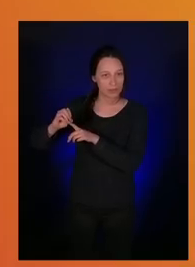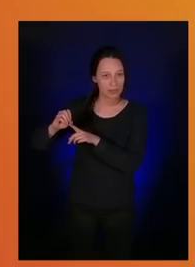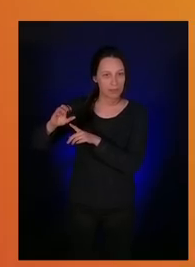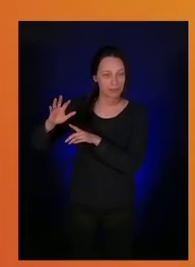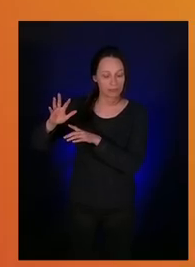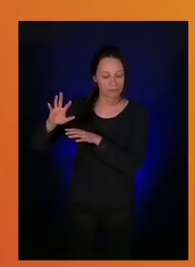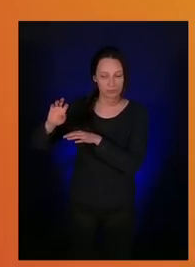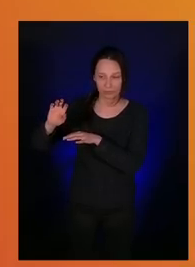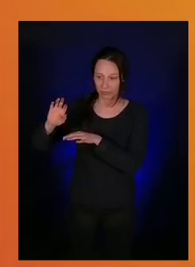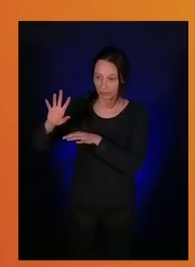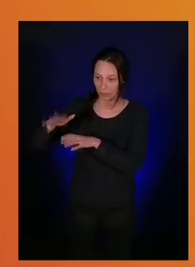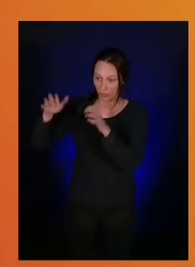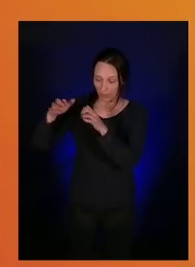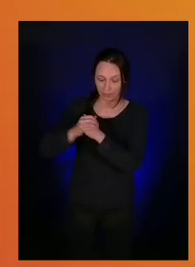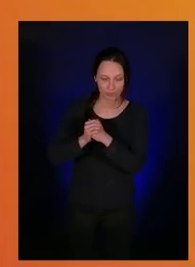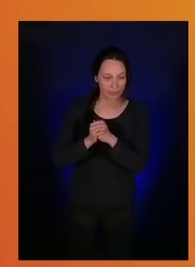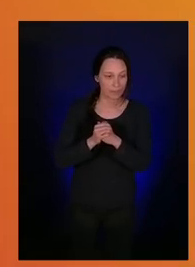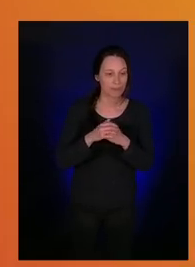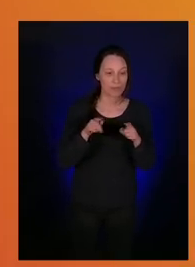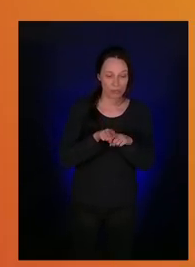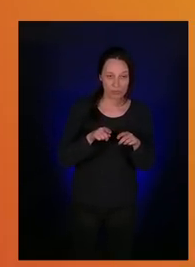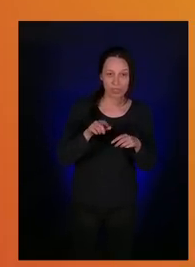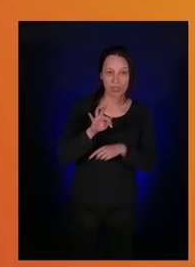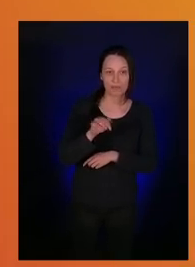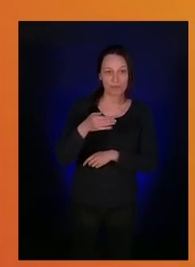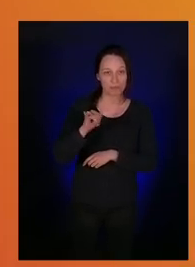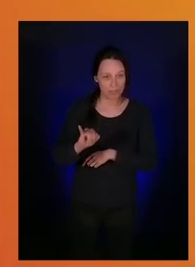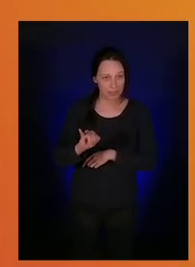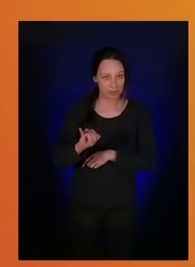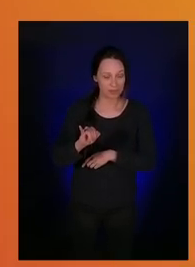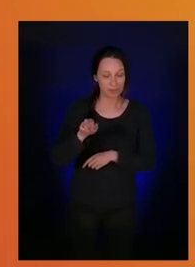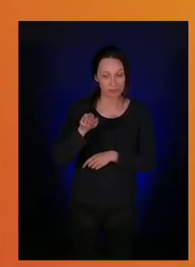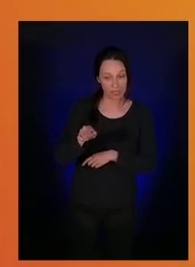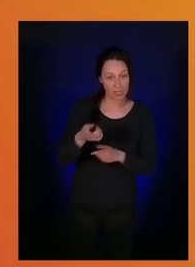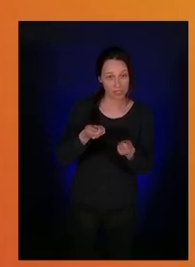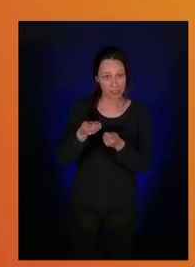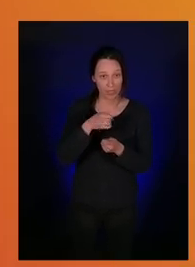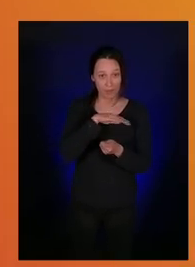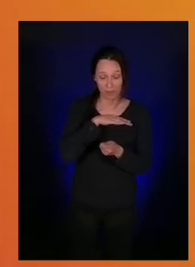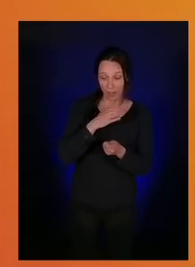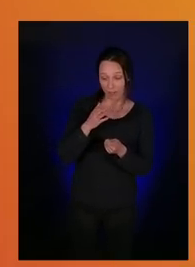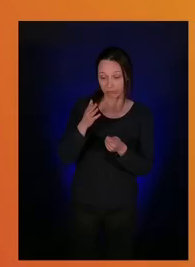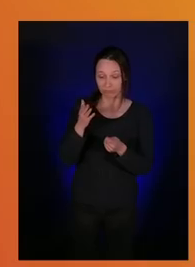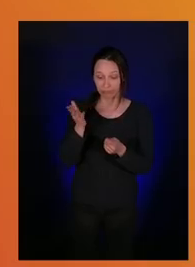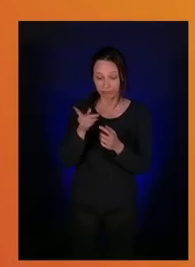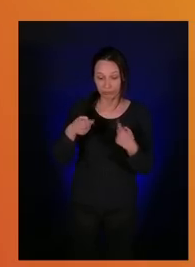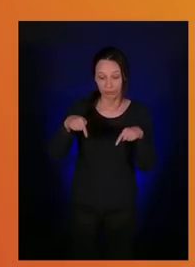Fonds national interprofessionnel, FNI, géré par une commission élue par le Comité confédéral